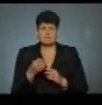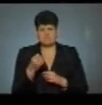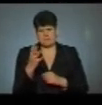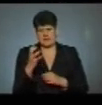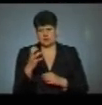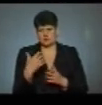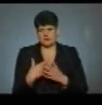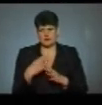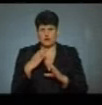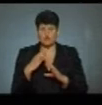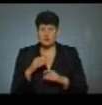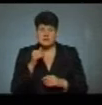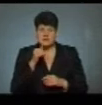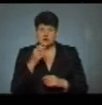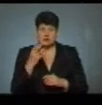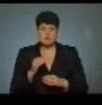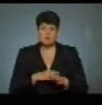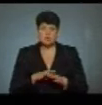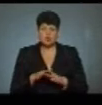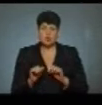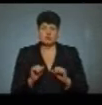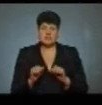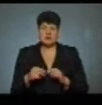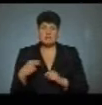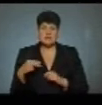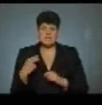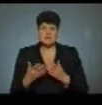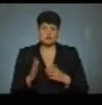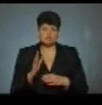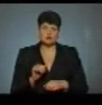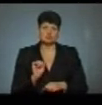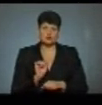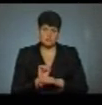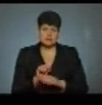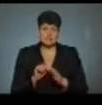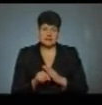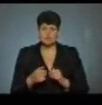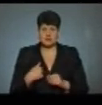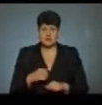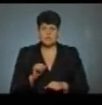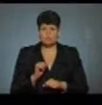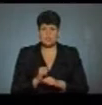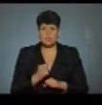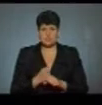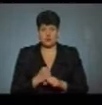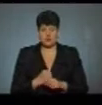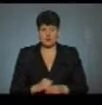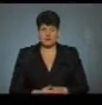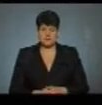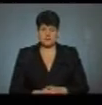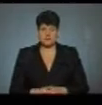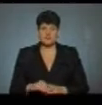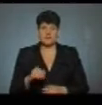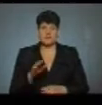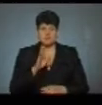завтрашнього дня ми будемо виконувати розпорядження президента, і якщо буде призупинено, значить в нас призупиняється робота. Ганна Юрковська